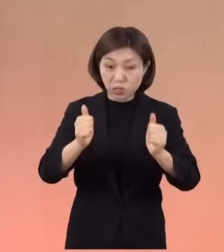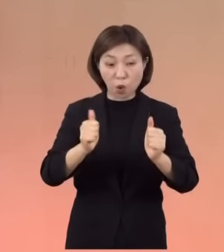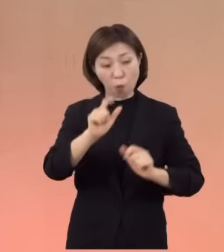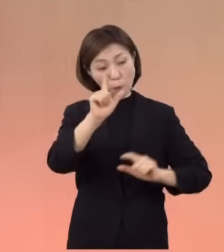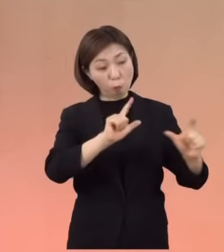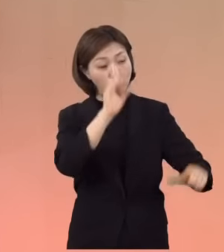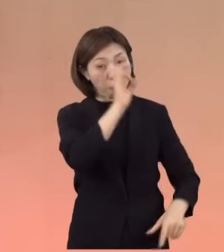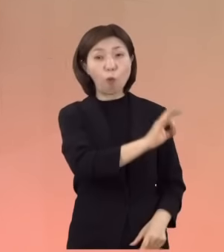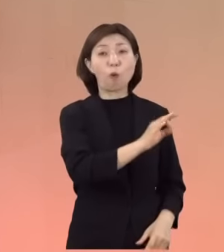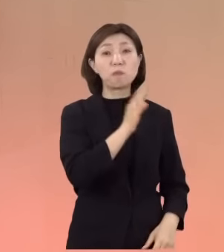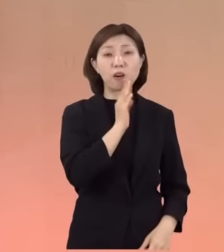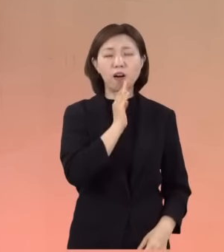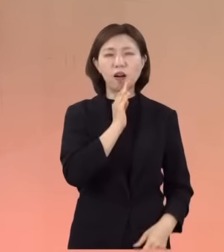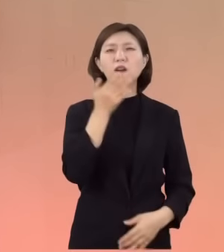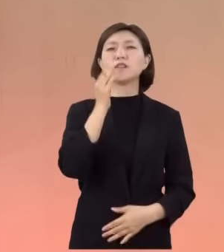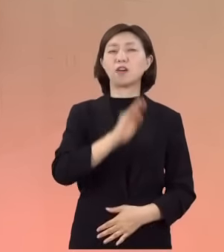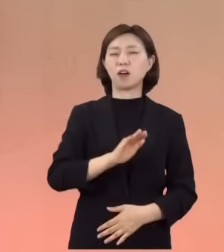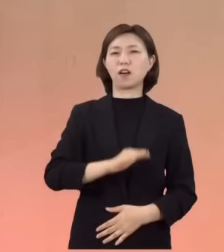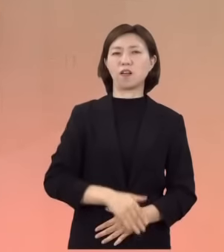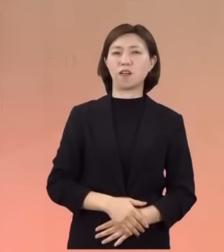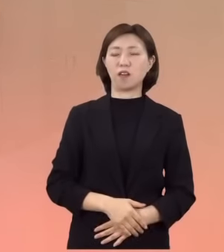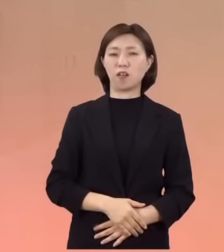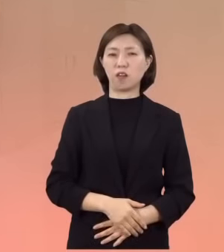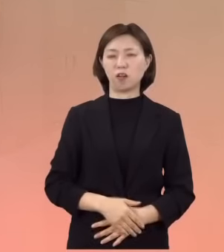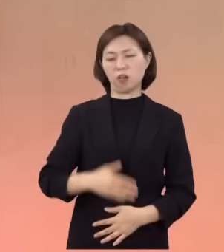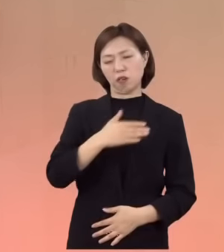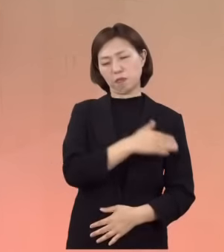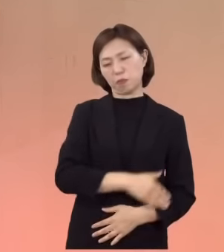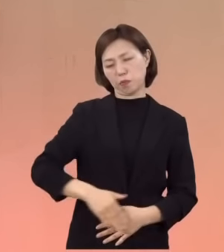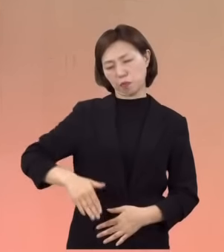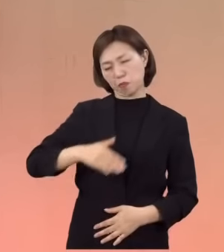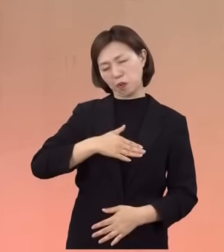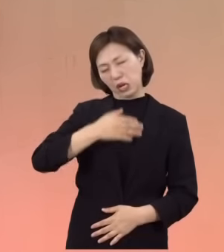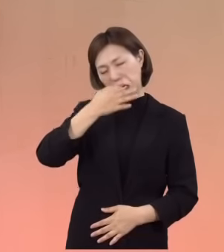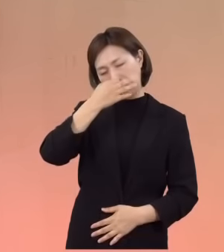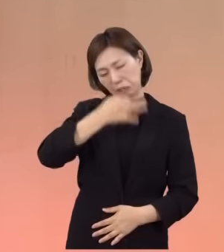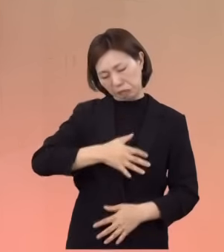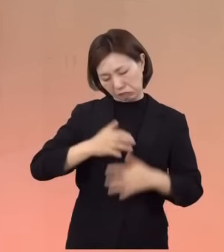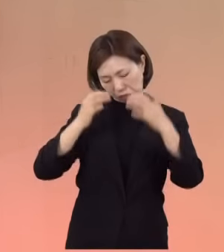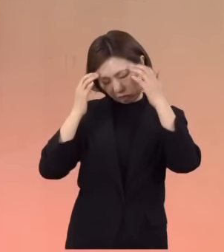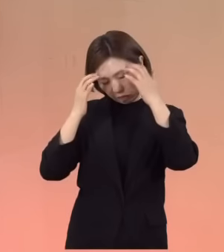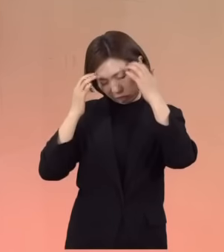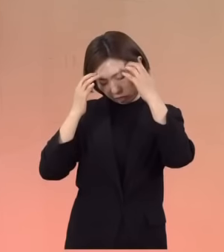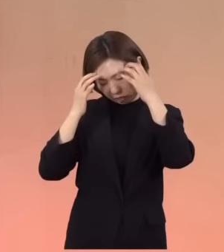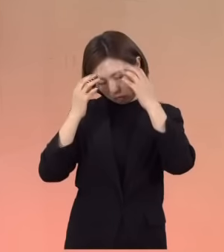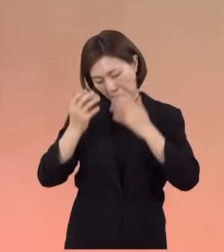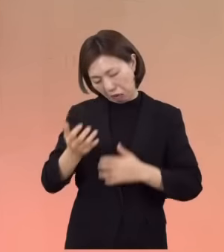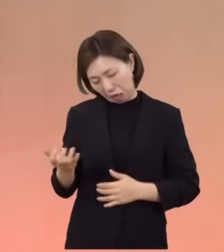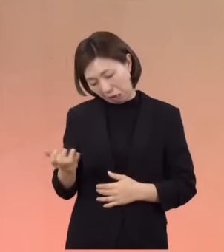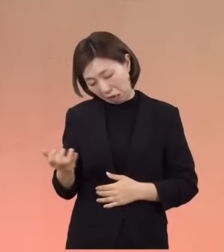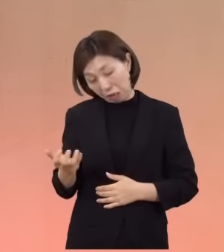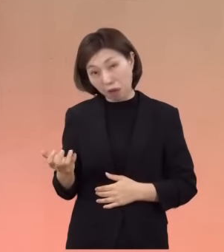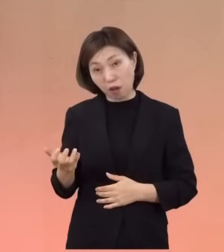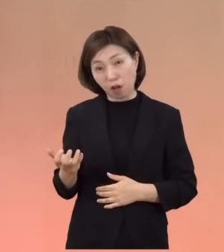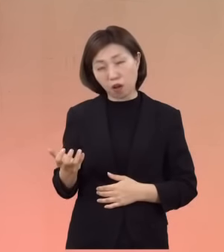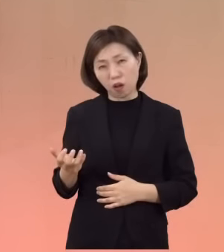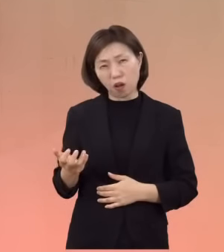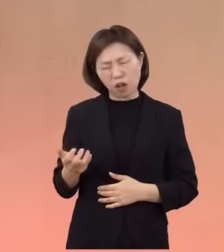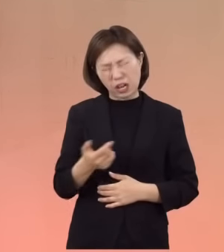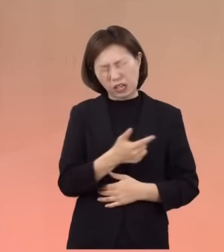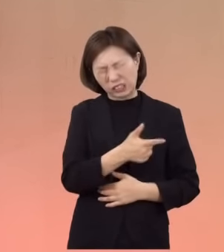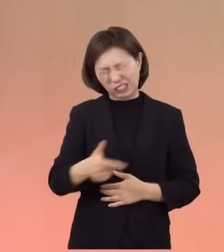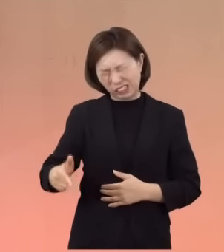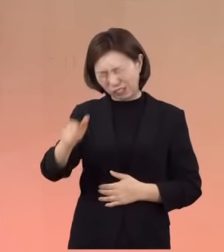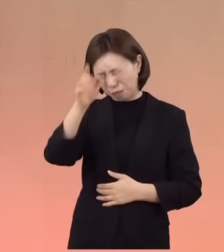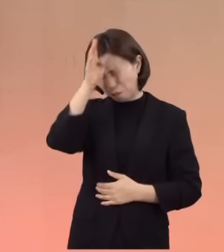분들도 계시지만 또 의외로 몸이 힘들고 괴롭고 아프거나